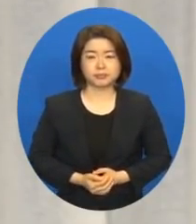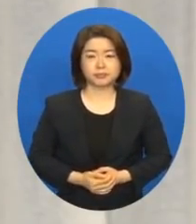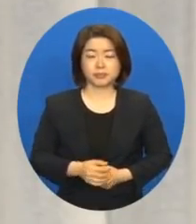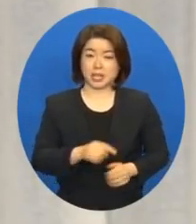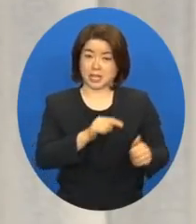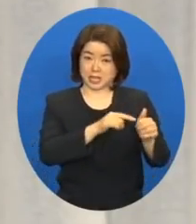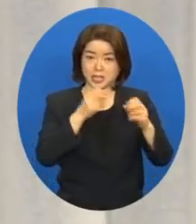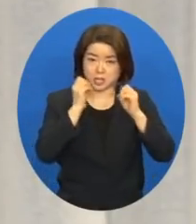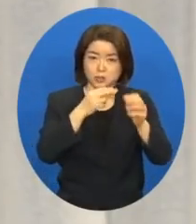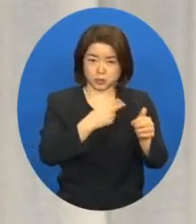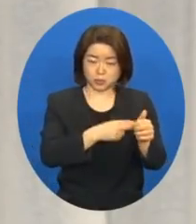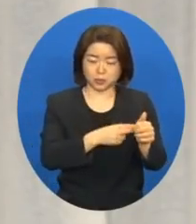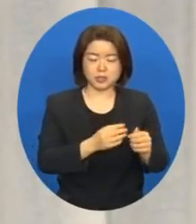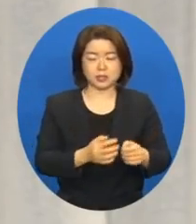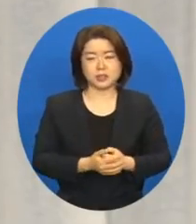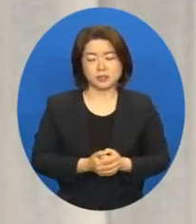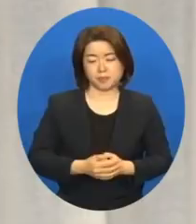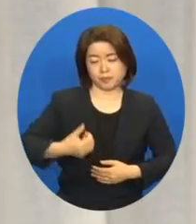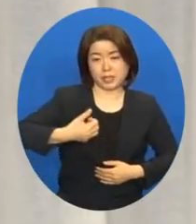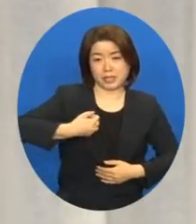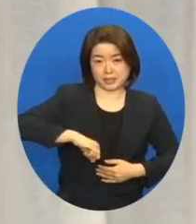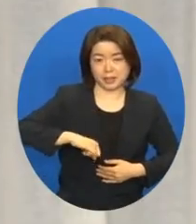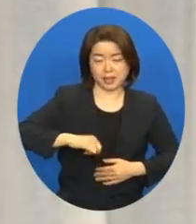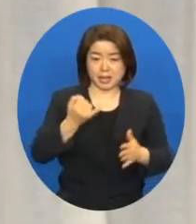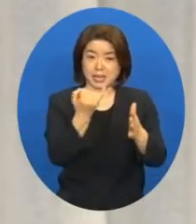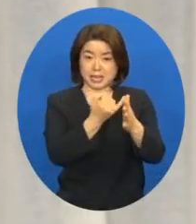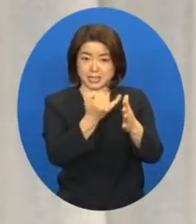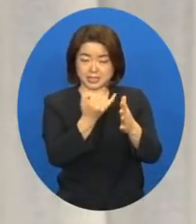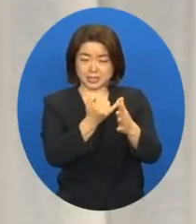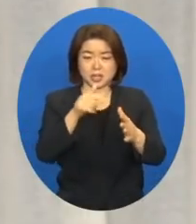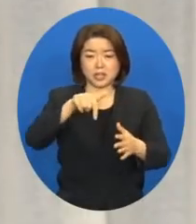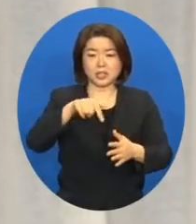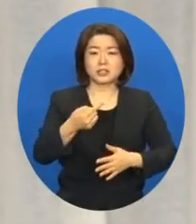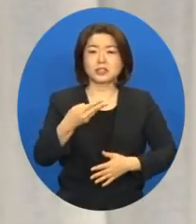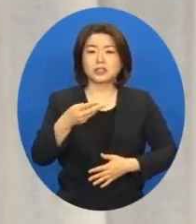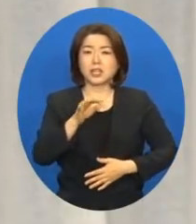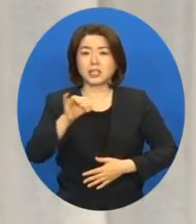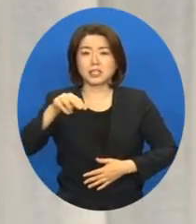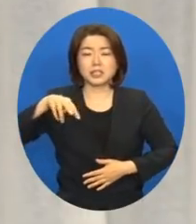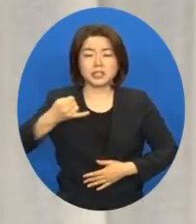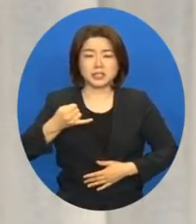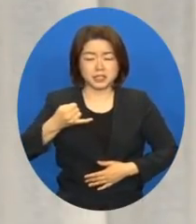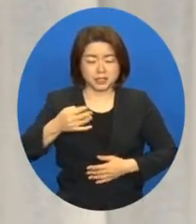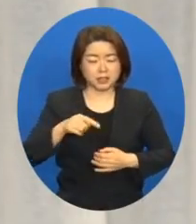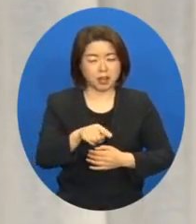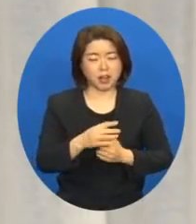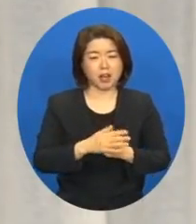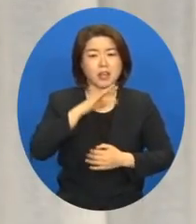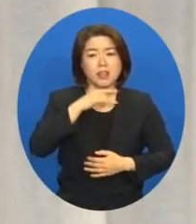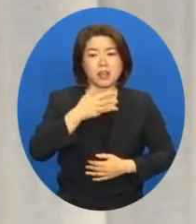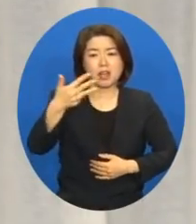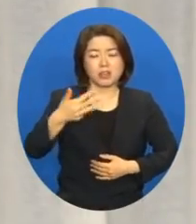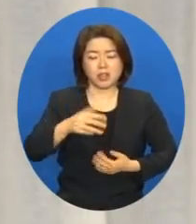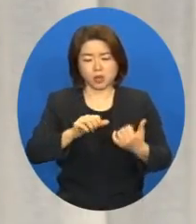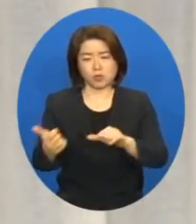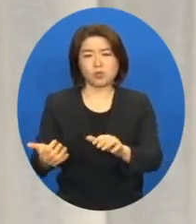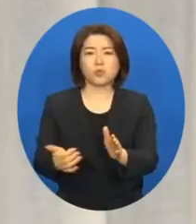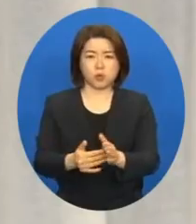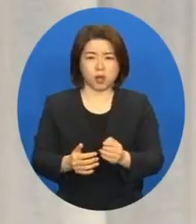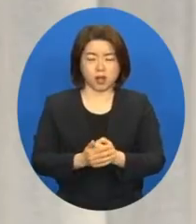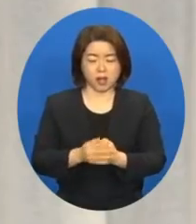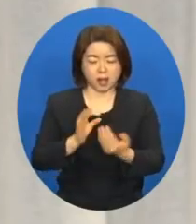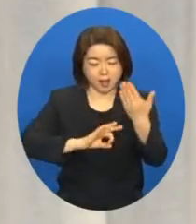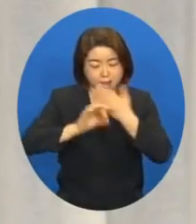허드슨 테일러 선교사님의 딸, 큰딸 그레이시가 8살 때 죽었습니다. 아침에 일어나면 늘